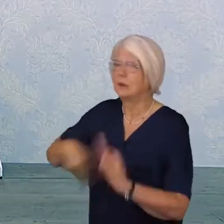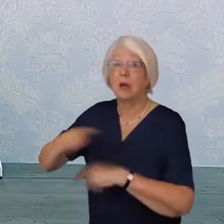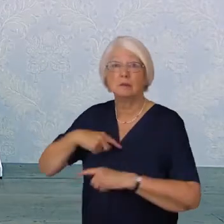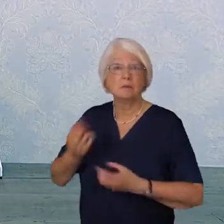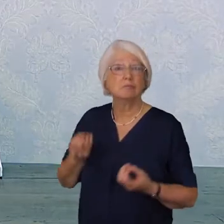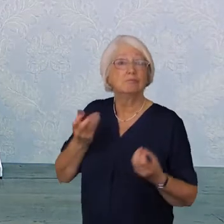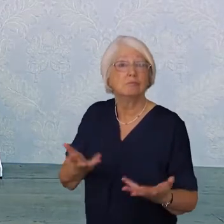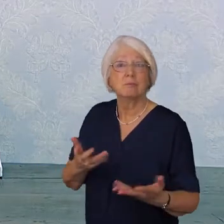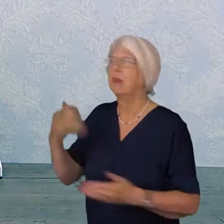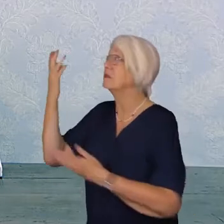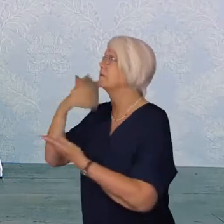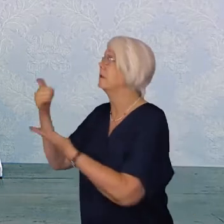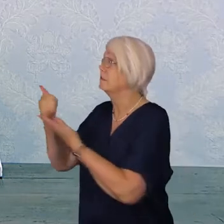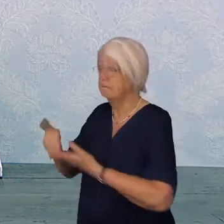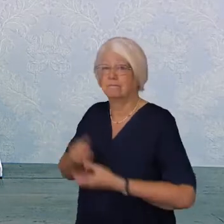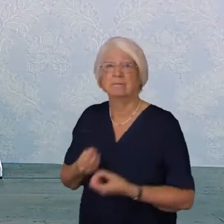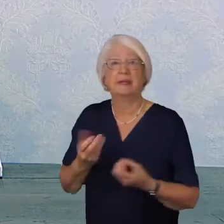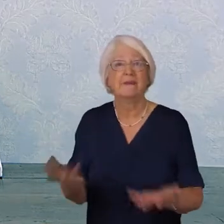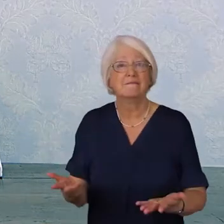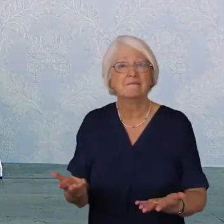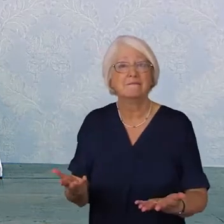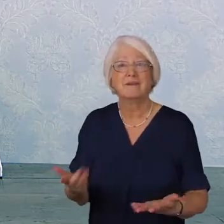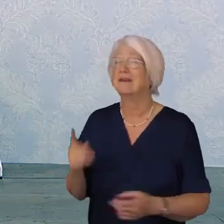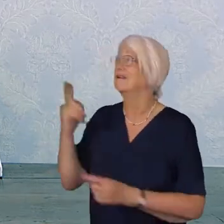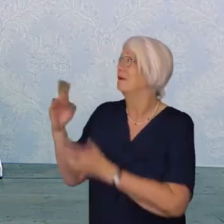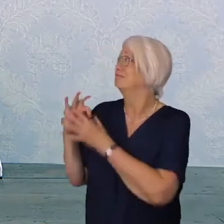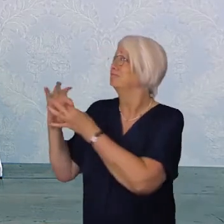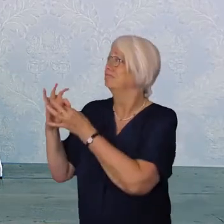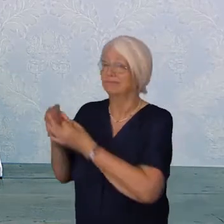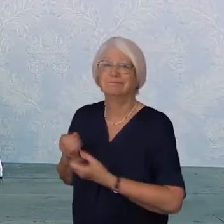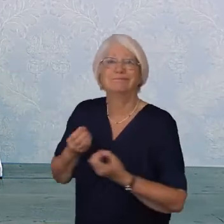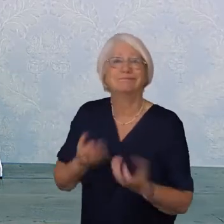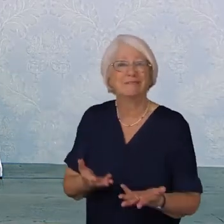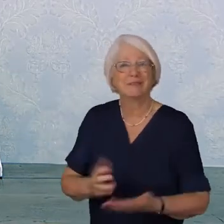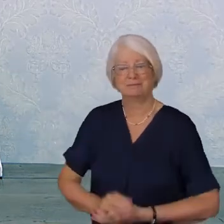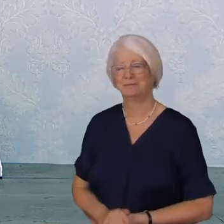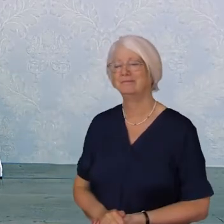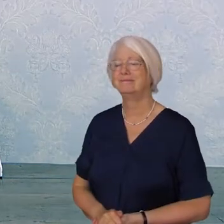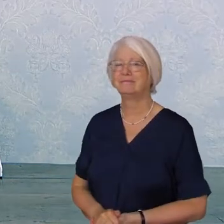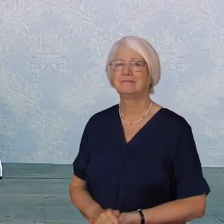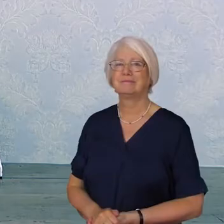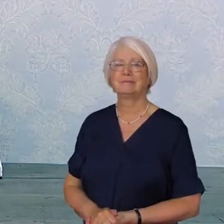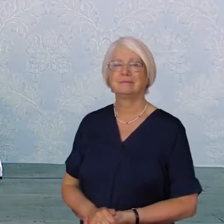la consolazione dello Spirito, la vicinanza di Dio.